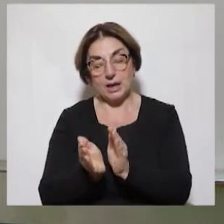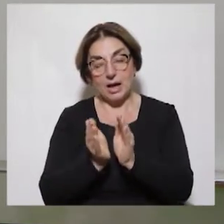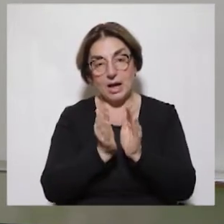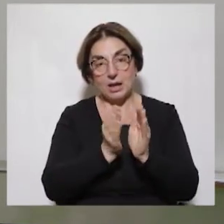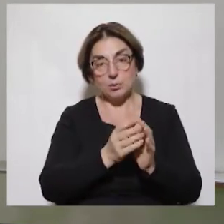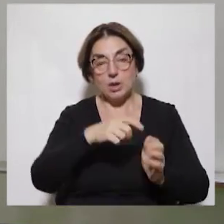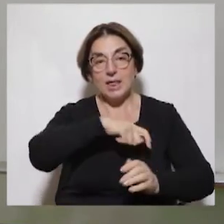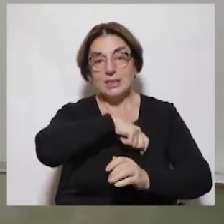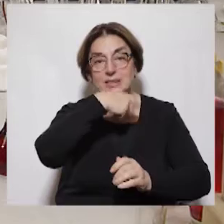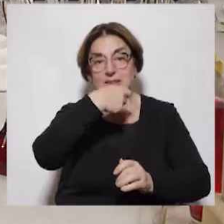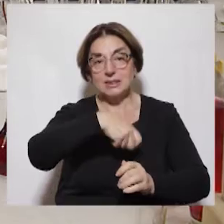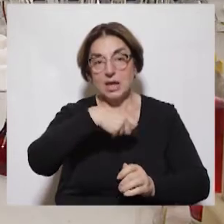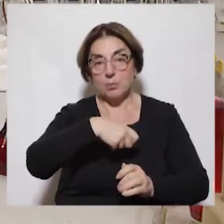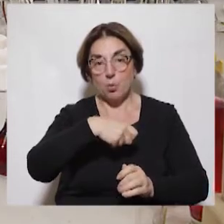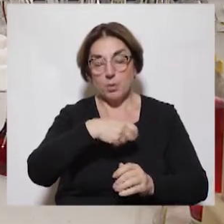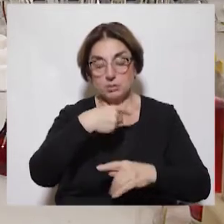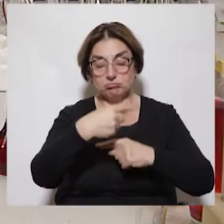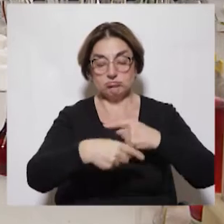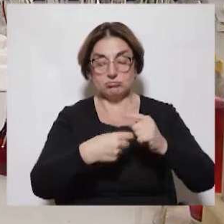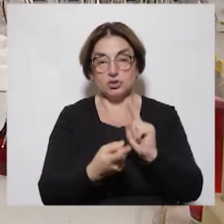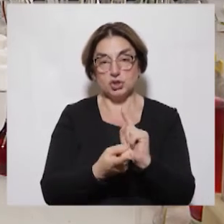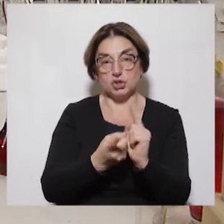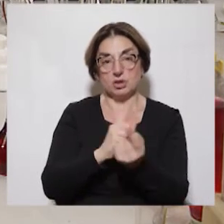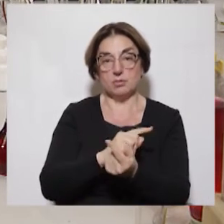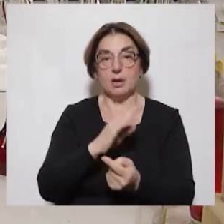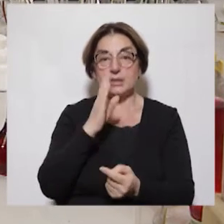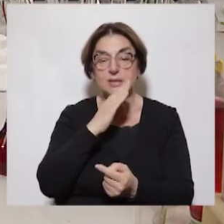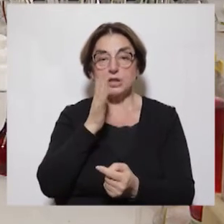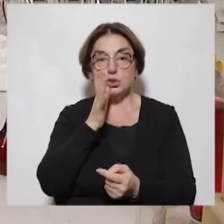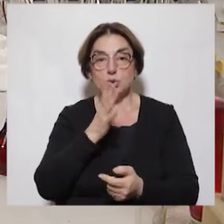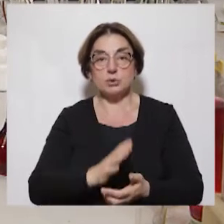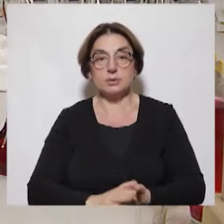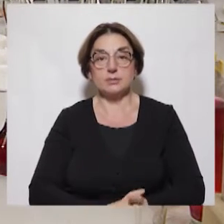გადადის თერმომეტრი და უკვე გამოხდის პროცესი როგორ გადაეწყობა წყლის გამოხდის დროს.